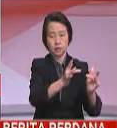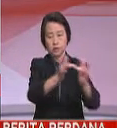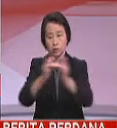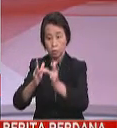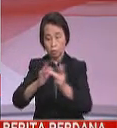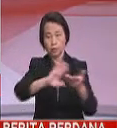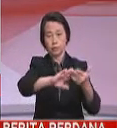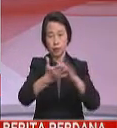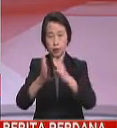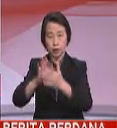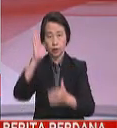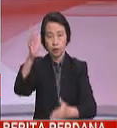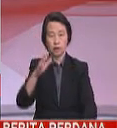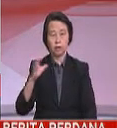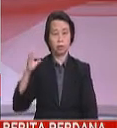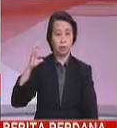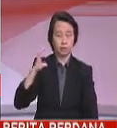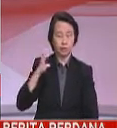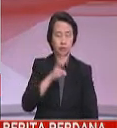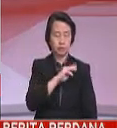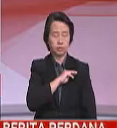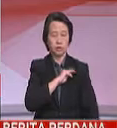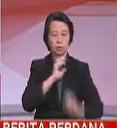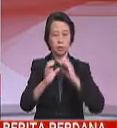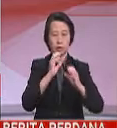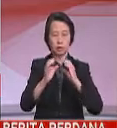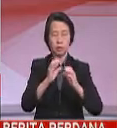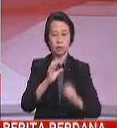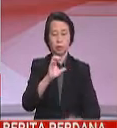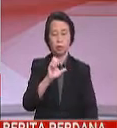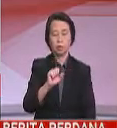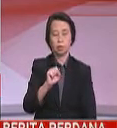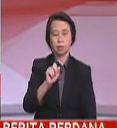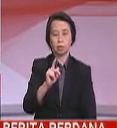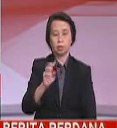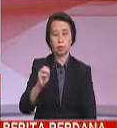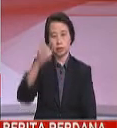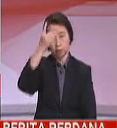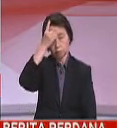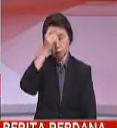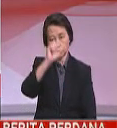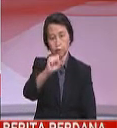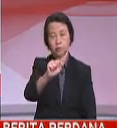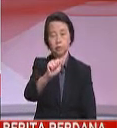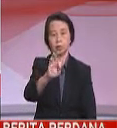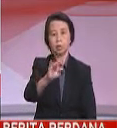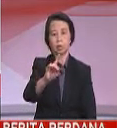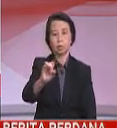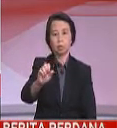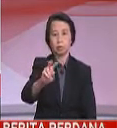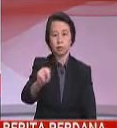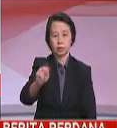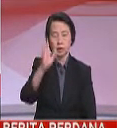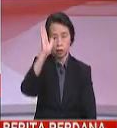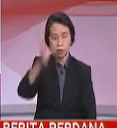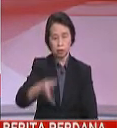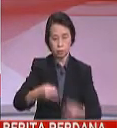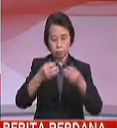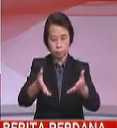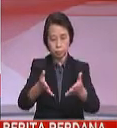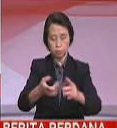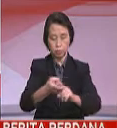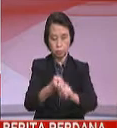Community akan dipengerusikan oleh Menteri Komunikasi dan Multimedia Datuk Saifuddin Abdullah. Penekanan turut akan diberikan